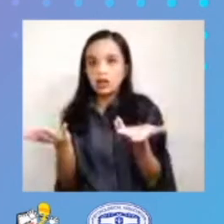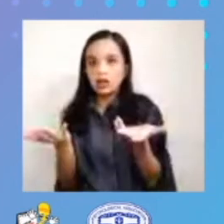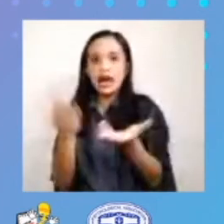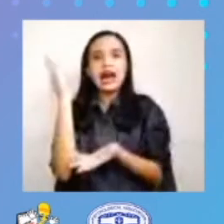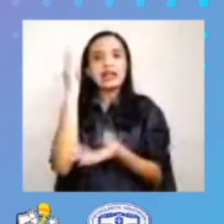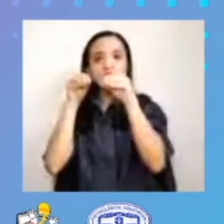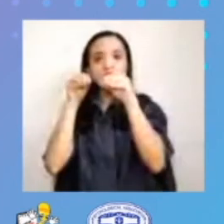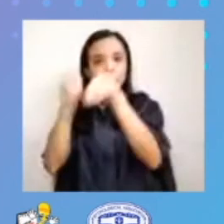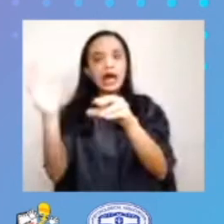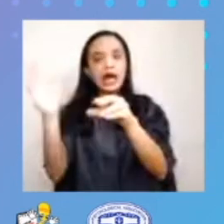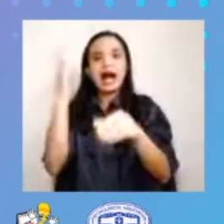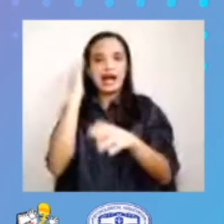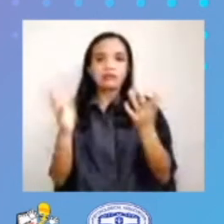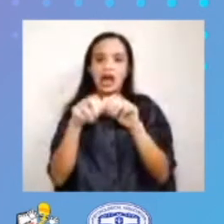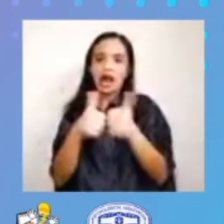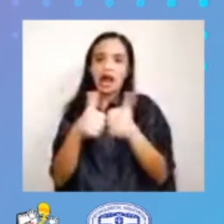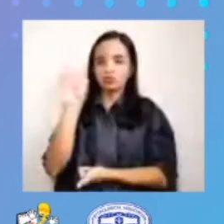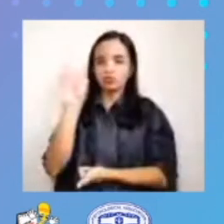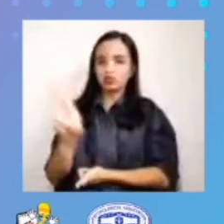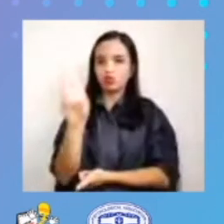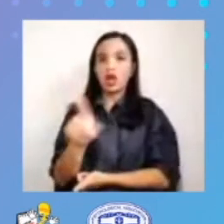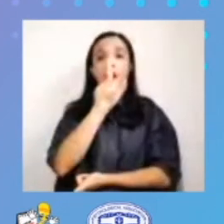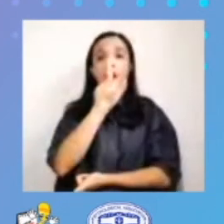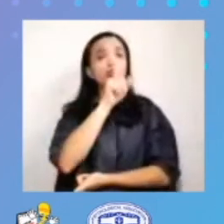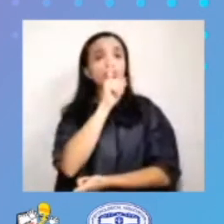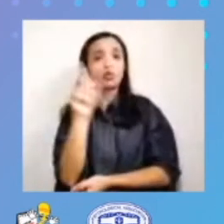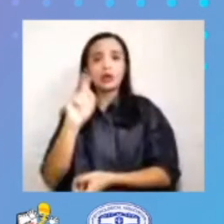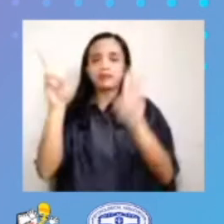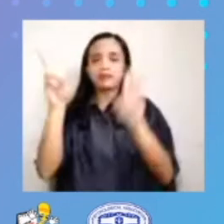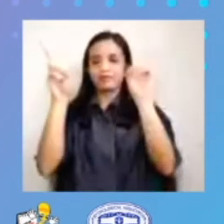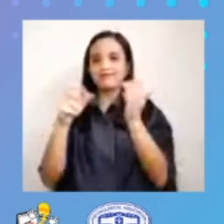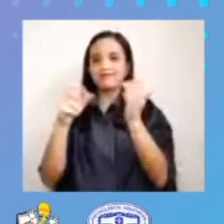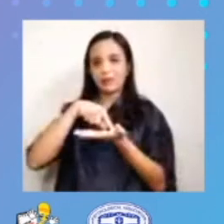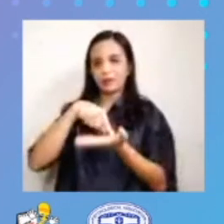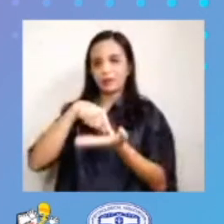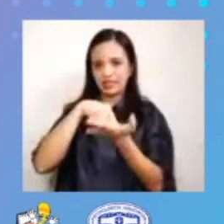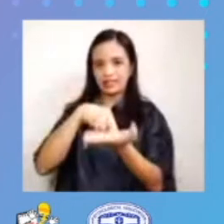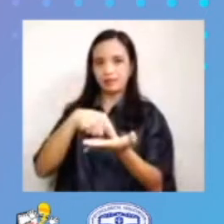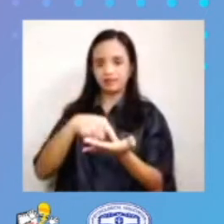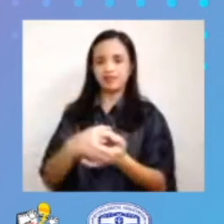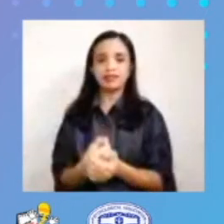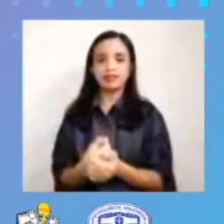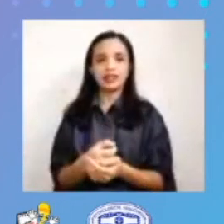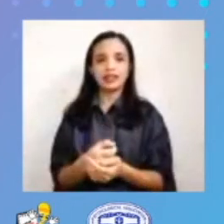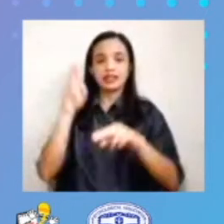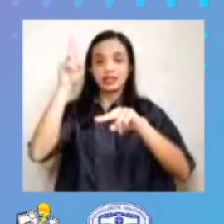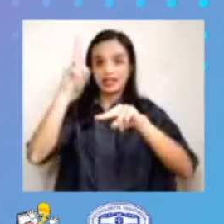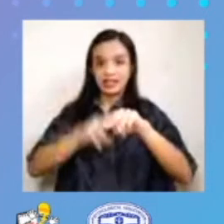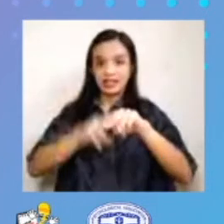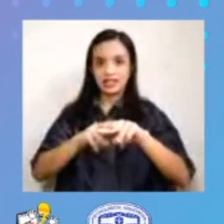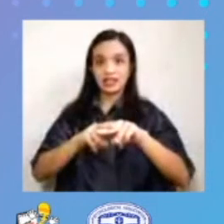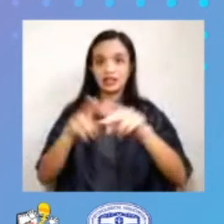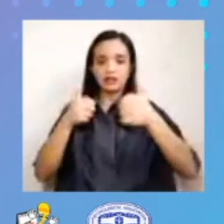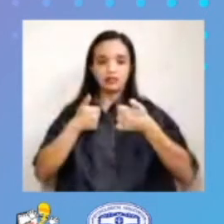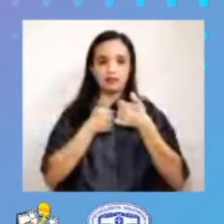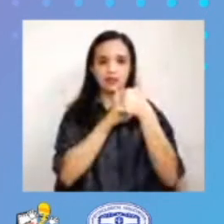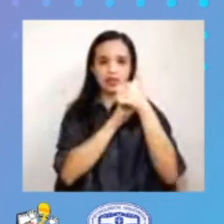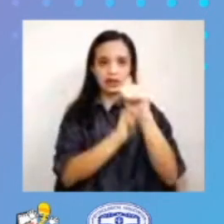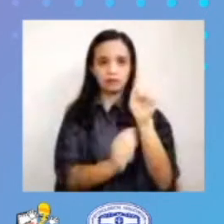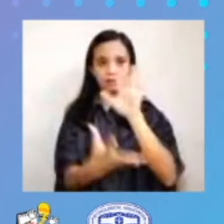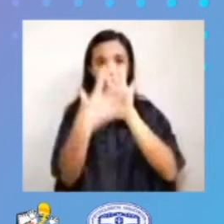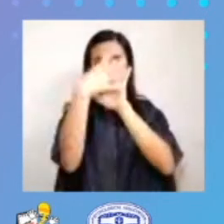nagigilty ako kasi parang buti pa sila. And even now, tama yung sinabi ni Enzo, ang lakas ng influence kapag nakikita ng bata because